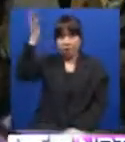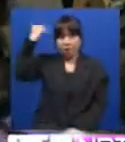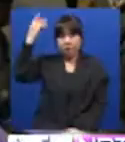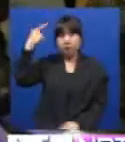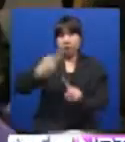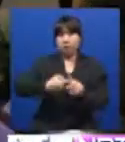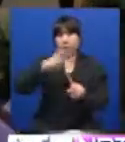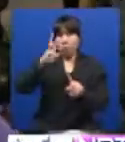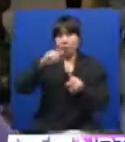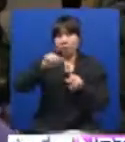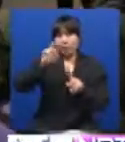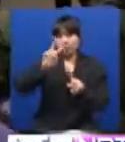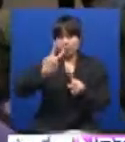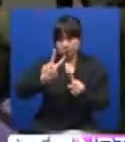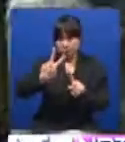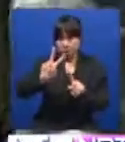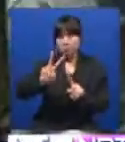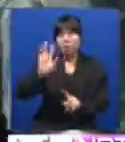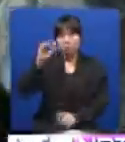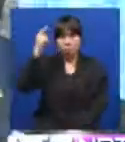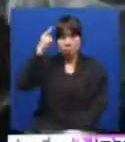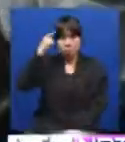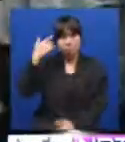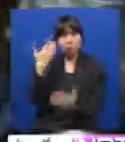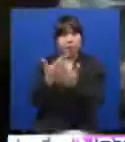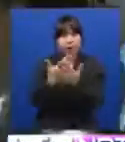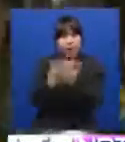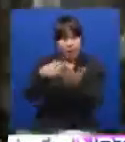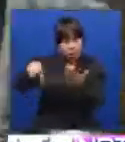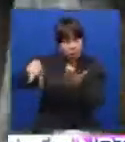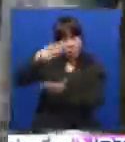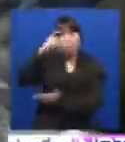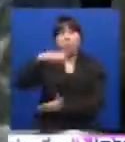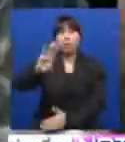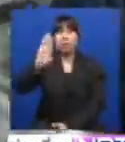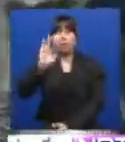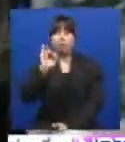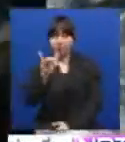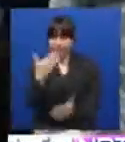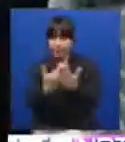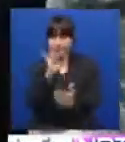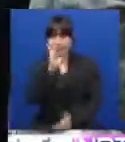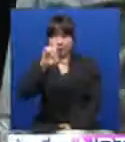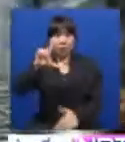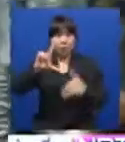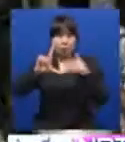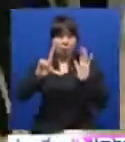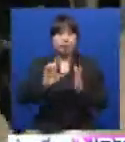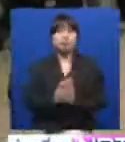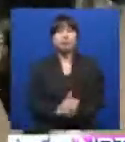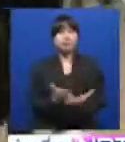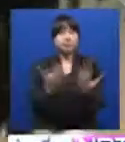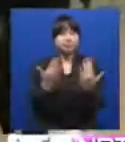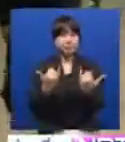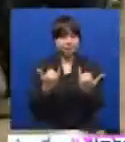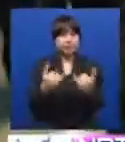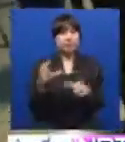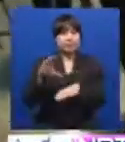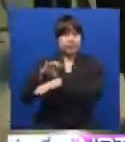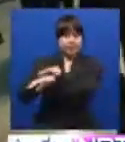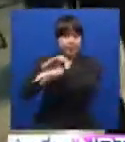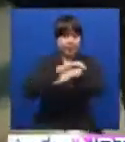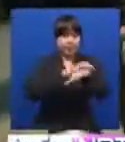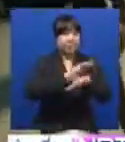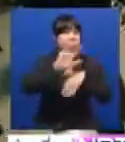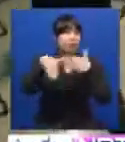วันที่ 2มิถุนายนโดยสืบทราบว่าโอนเงินเข้าบริษัทอยู่ฟันกว่า 8ล้านบาทด้วยหลังจากนี้เจ้าหน้าที่จะนำตัวผู้